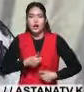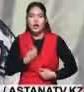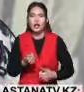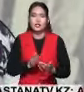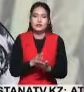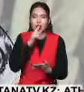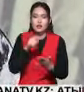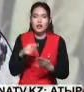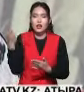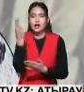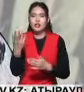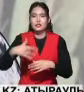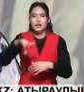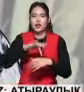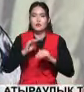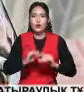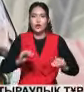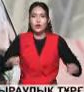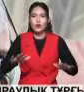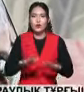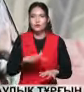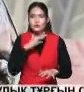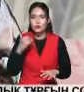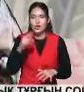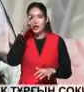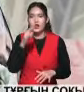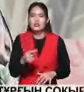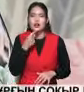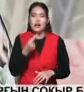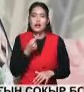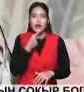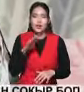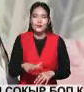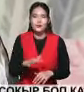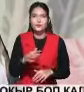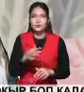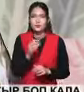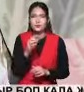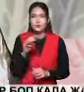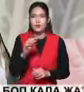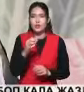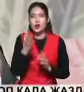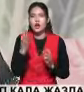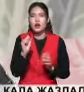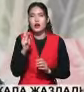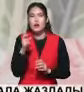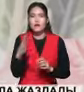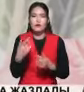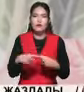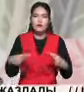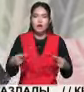тигізуде. Астана қаласы бойынша балалардың көбі орыс тілді. Қазақ тіліне тән әріптерді дыбыстады. Кейбір балалар айта алмайды.